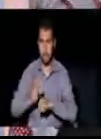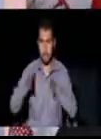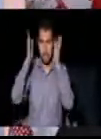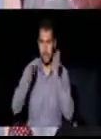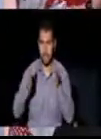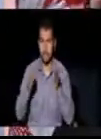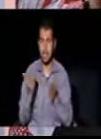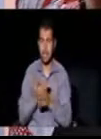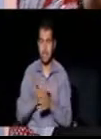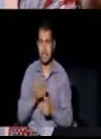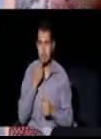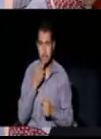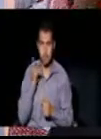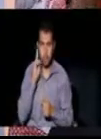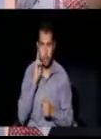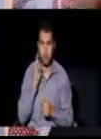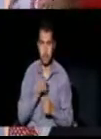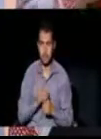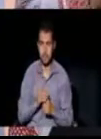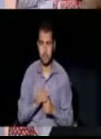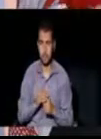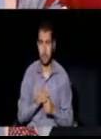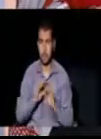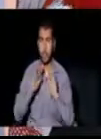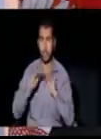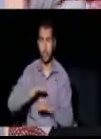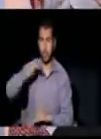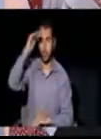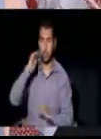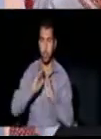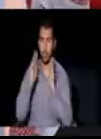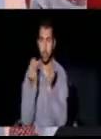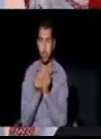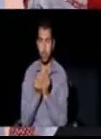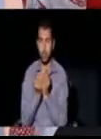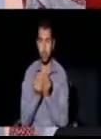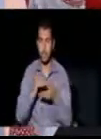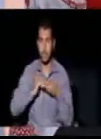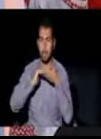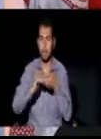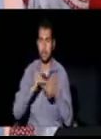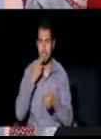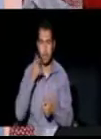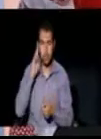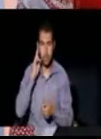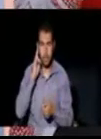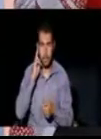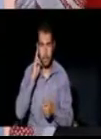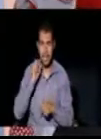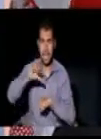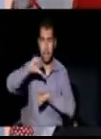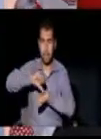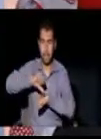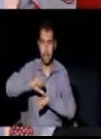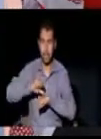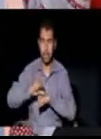كامل عشان خاطر يبقى ده يبقى مساعدات للصم. احنا ما فيش مقر قبل كده، كان في